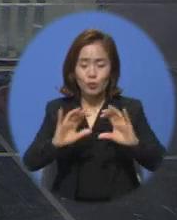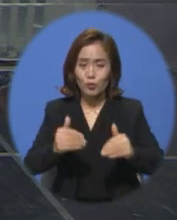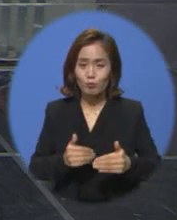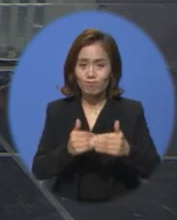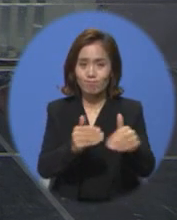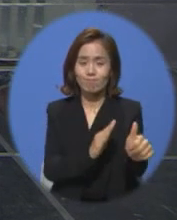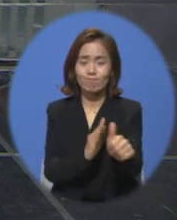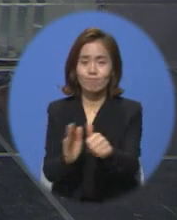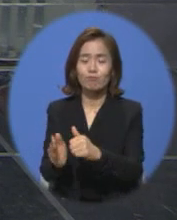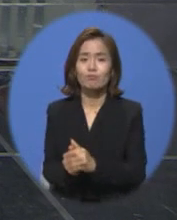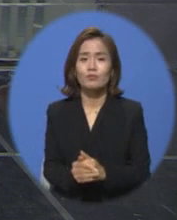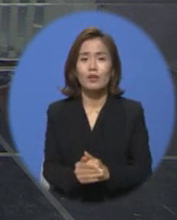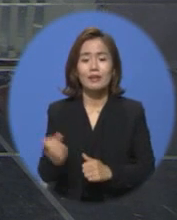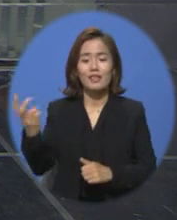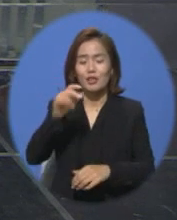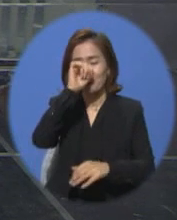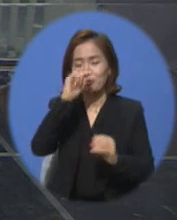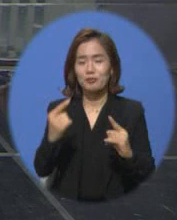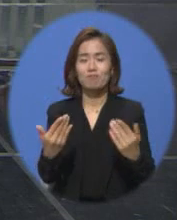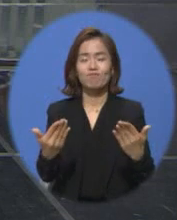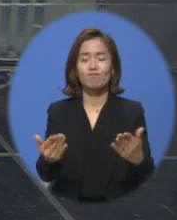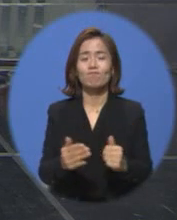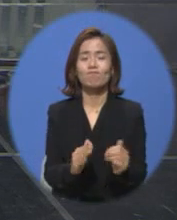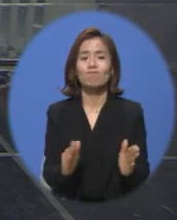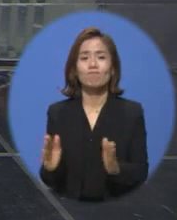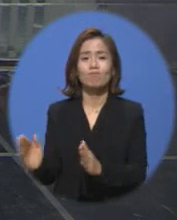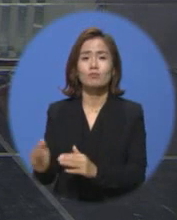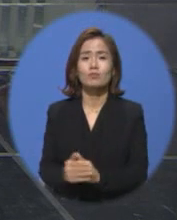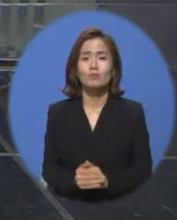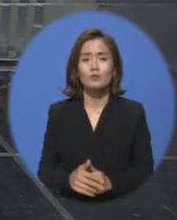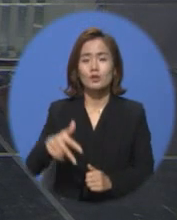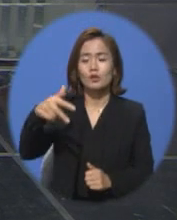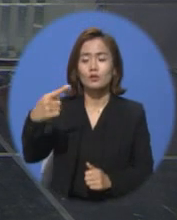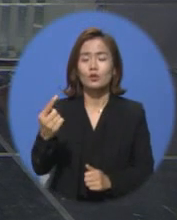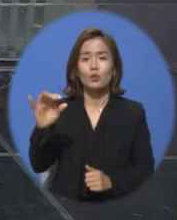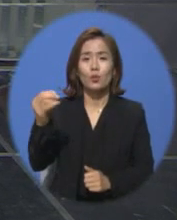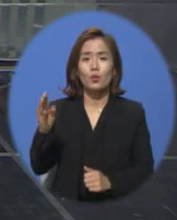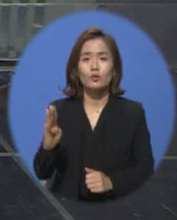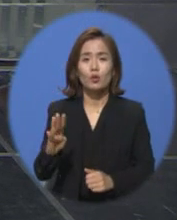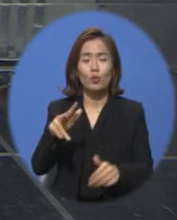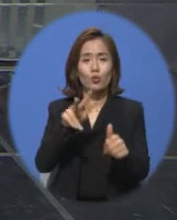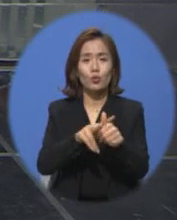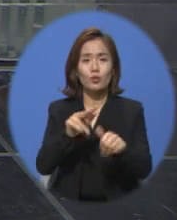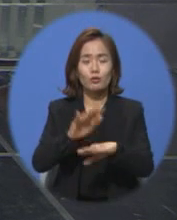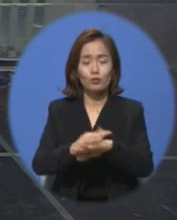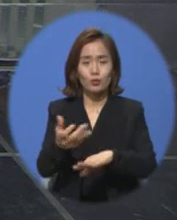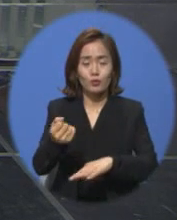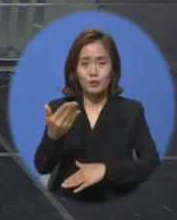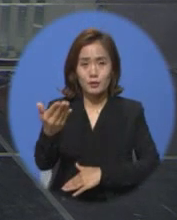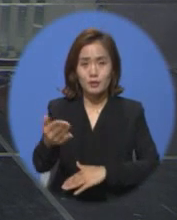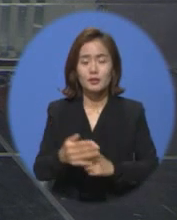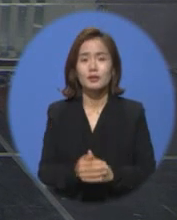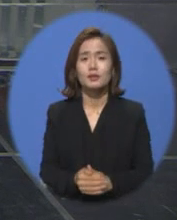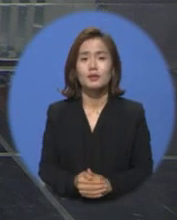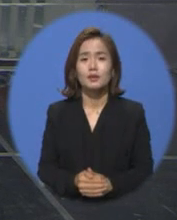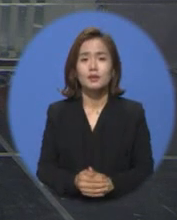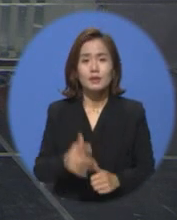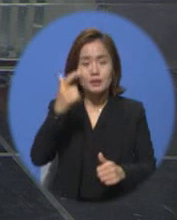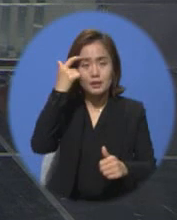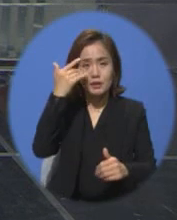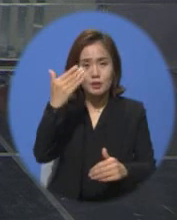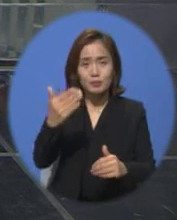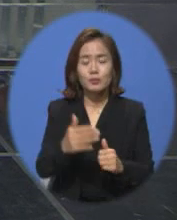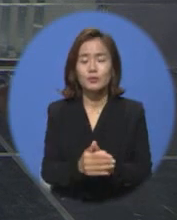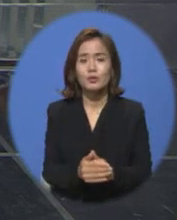각후보자의정책의제에초점을맞춰토론을진행해주시면감사하겠습니다. 나중에다시기회를줄게요.이번에는 조후보에게진행을맡기겠습니다. 마찬가지로,질문하기전에질문하고자하는후보자를명확히밝혀주시기바랍니다